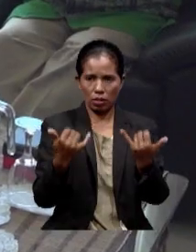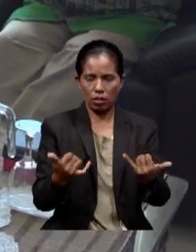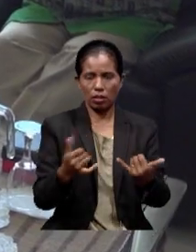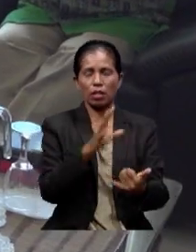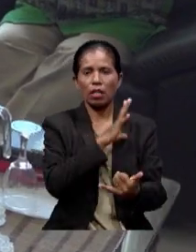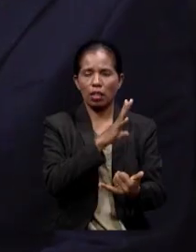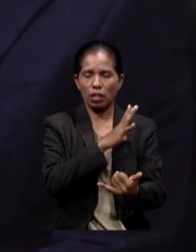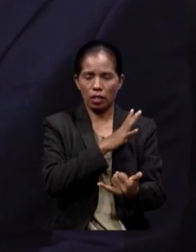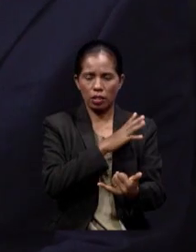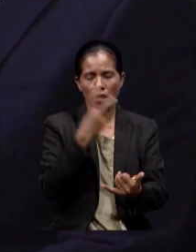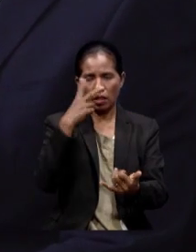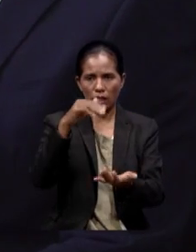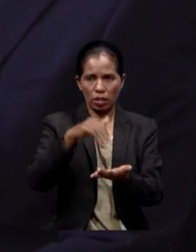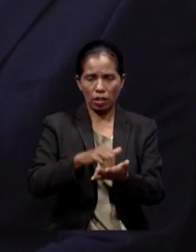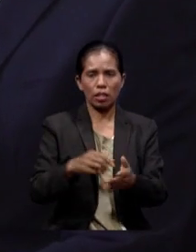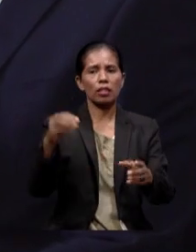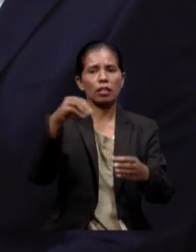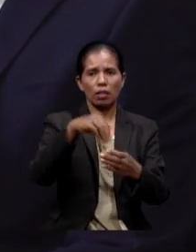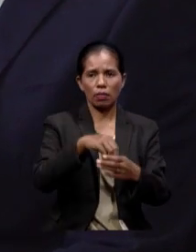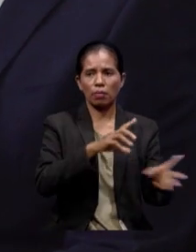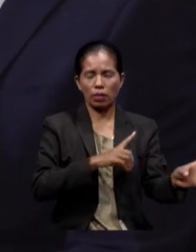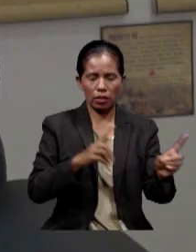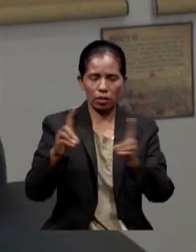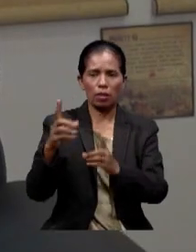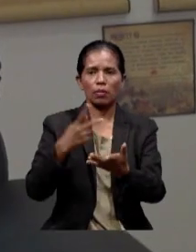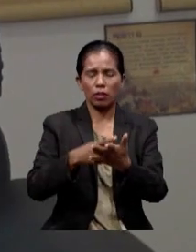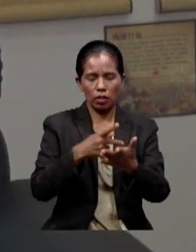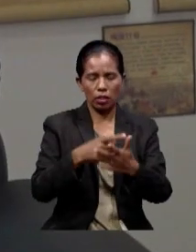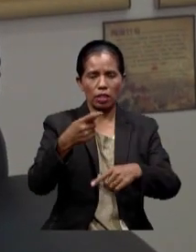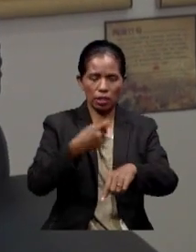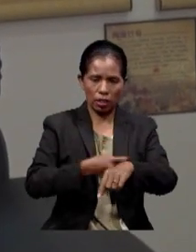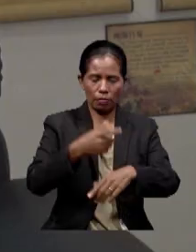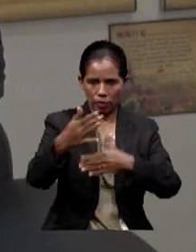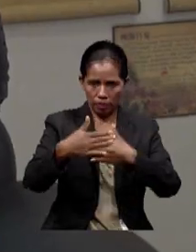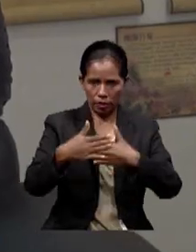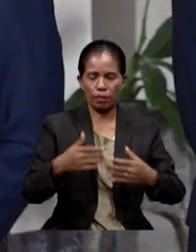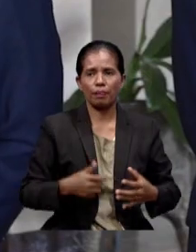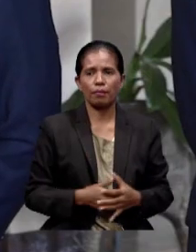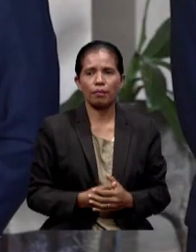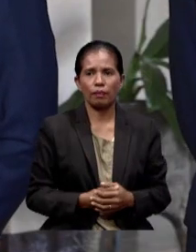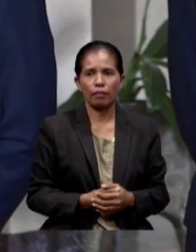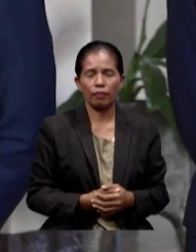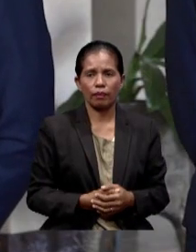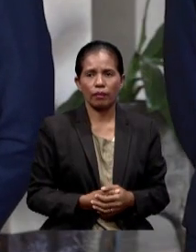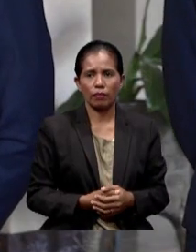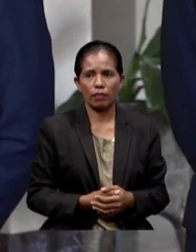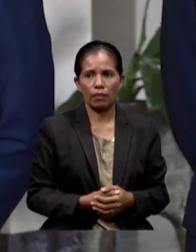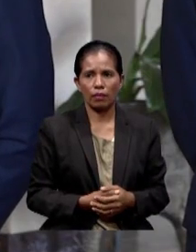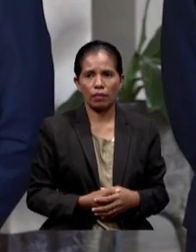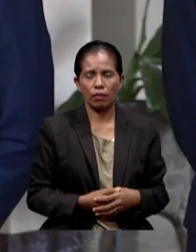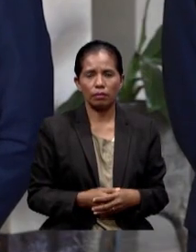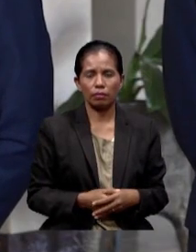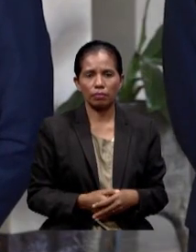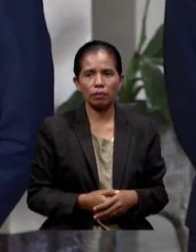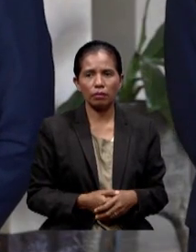hen hela avaliação molok tamba implementação projeto refere e a tempo basic. We have done a lot of background work in the